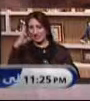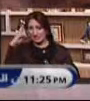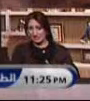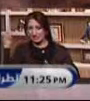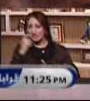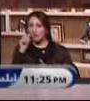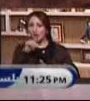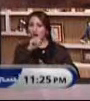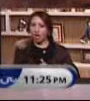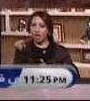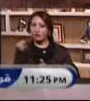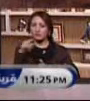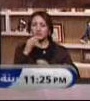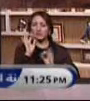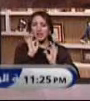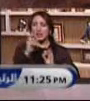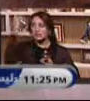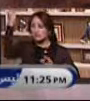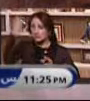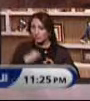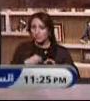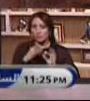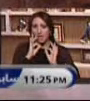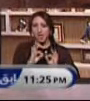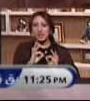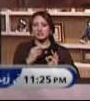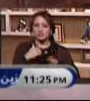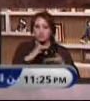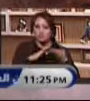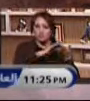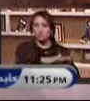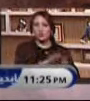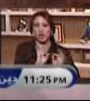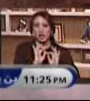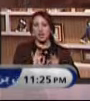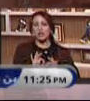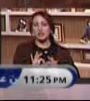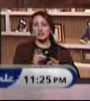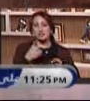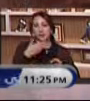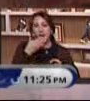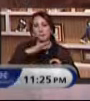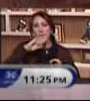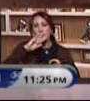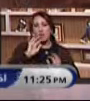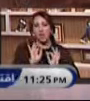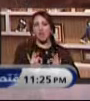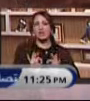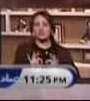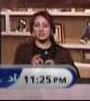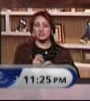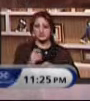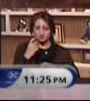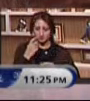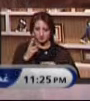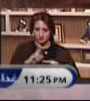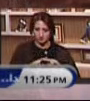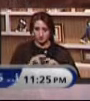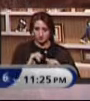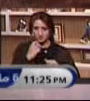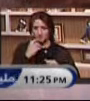خطير جدا أن الإنسان يستمر الرفاهية. إيه في الرفاهية؟ زي أولادنا كده، أولادنا لما